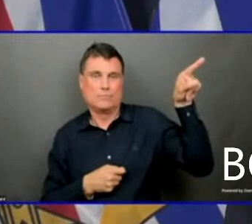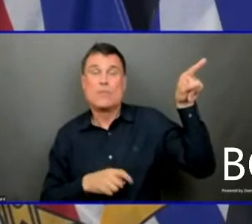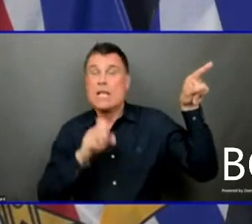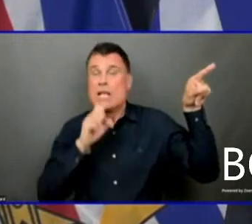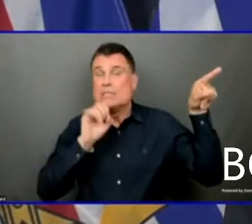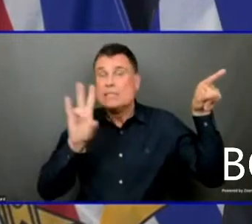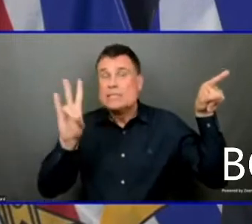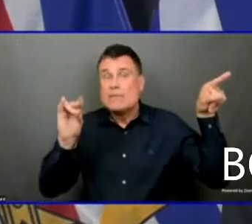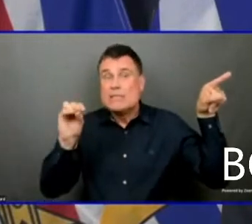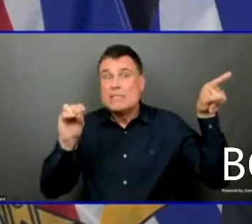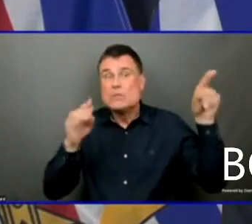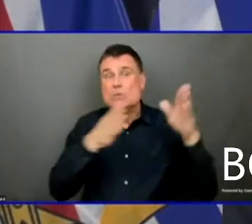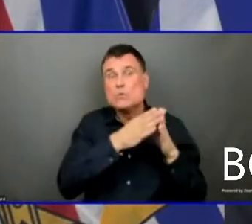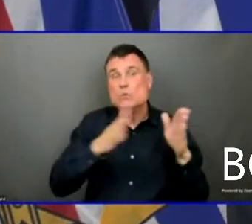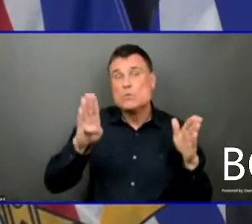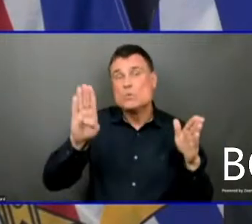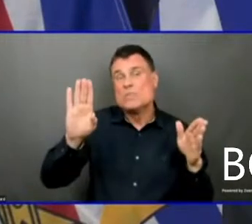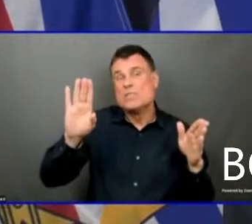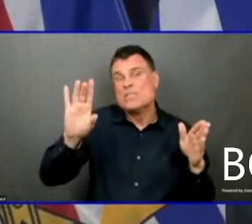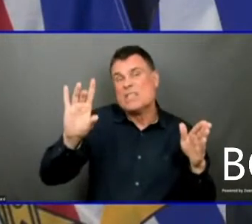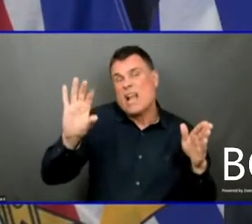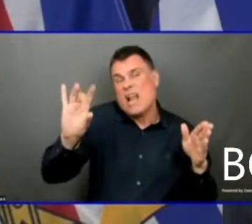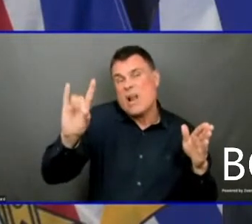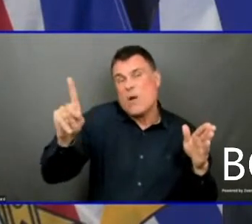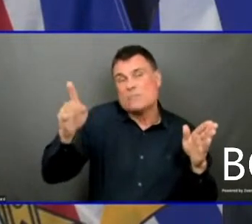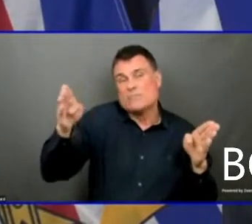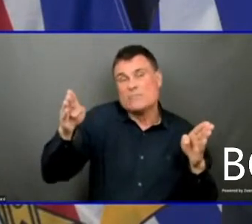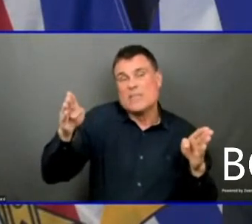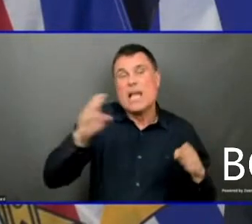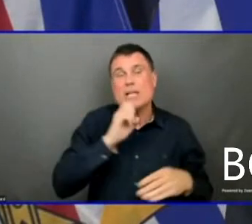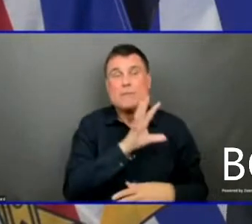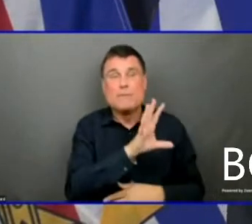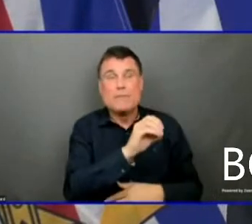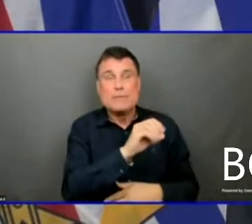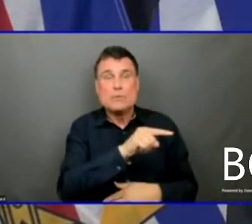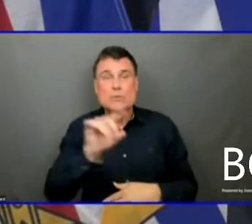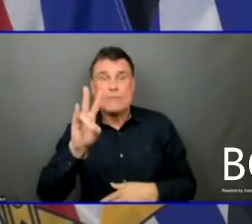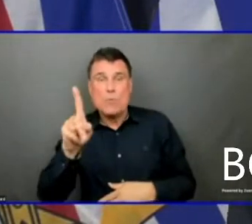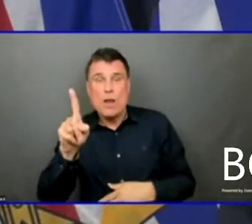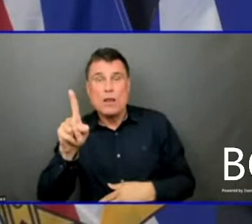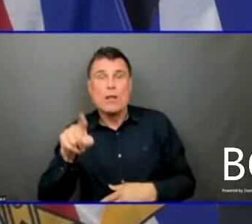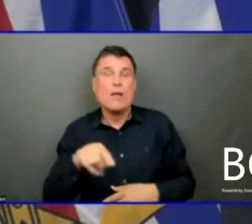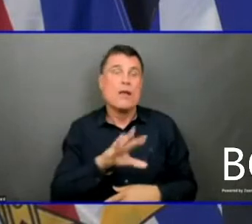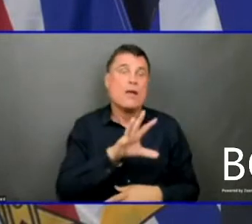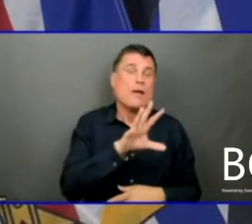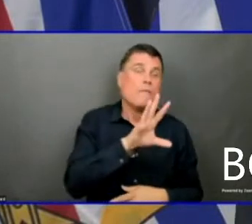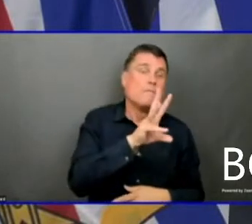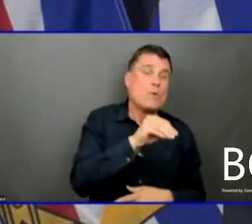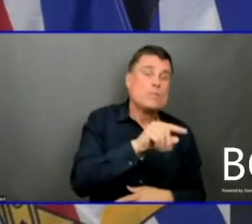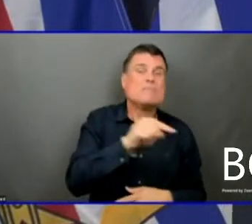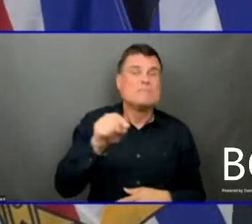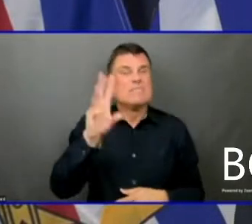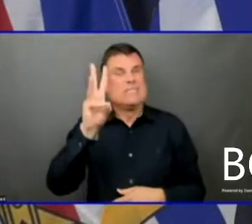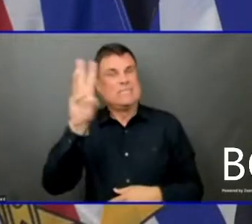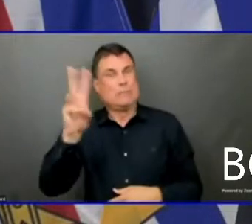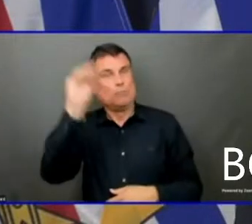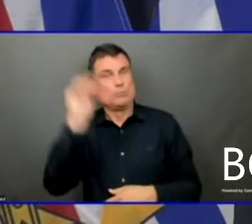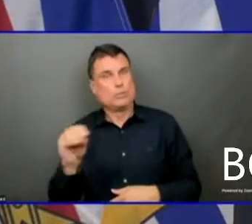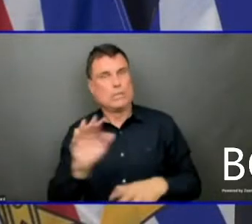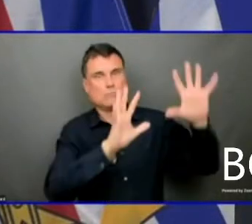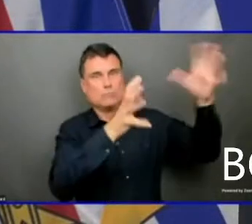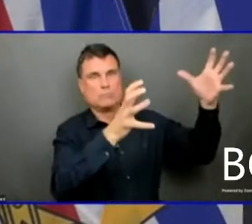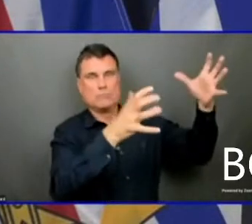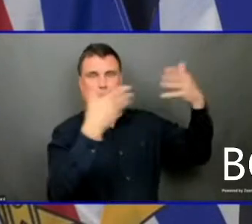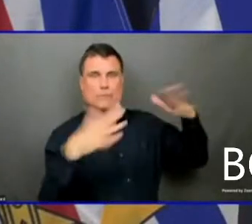可能下星期公布，先给大家有一个 heads up， 也就是提个醒，也